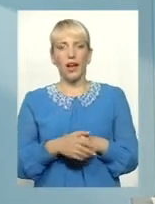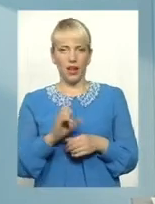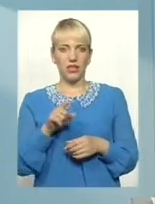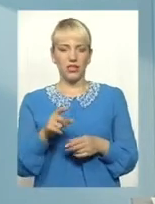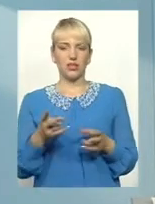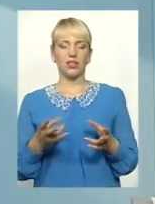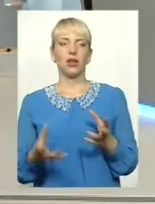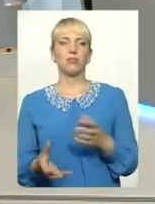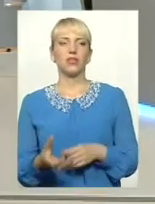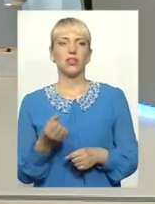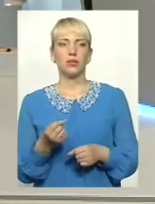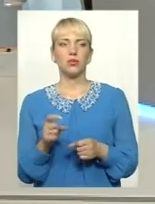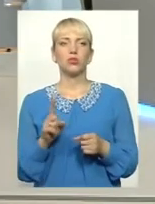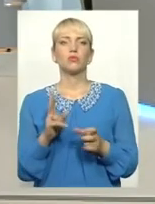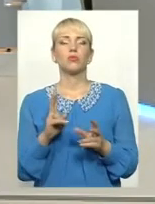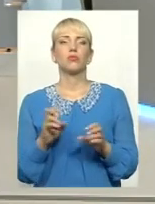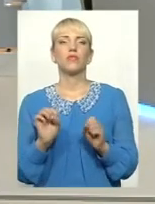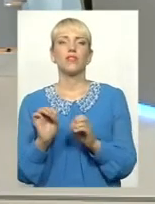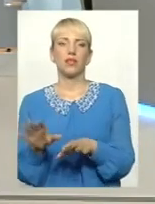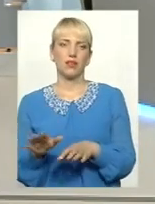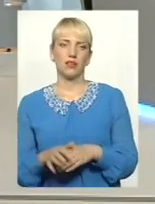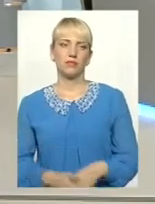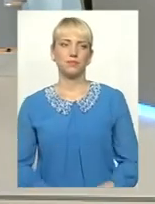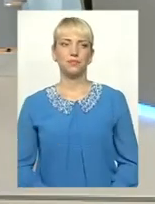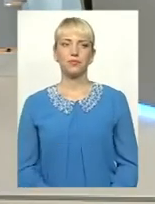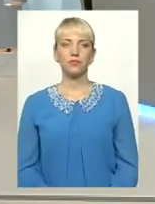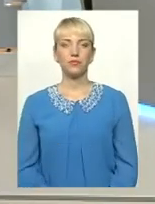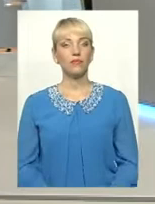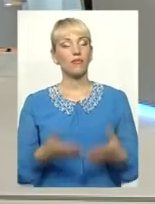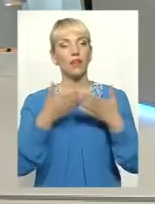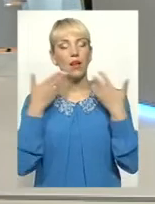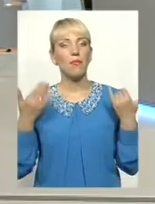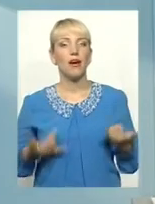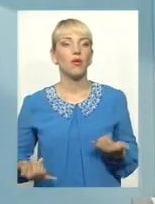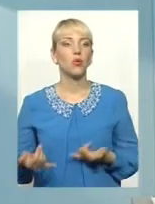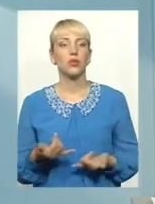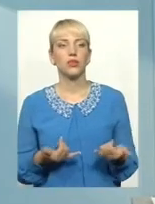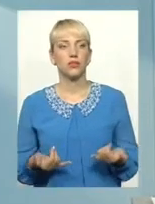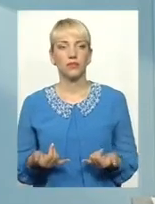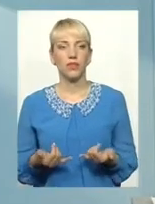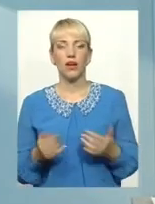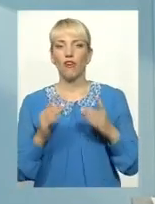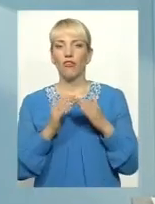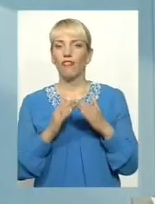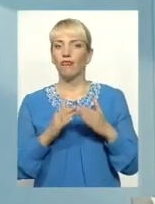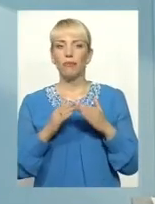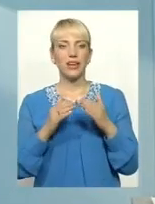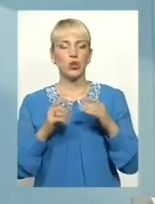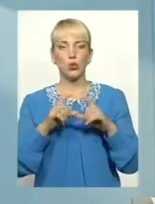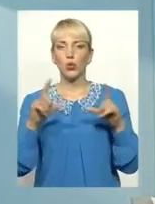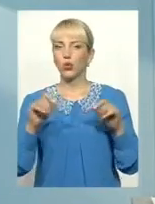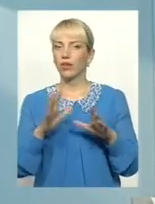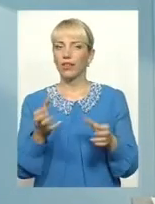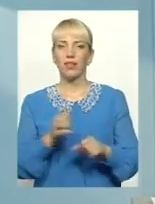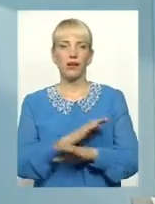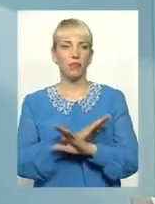щоб знайти комусь, можливо, її віддати. Нема куди. В притулок не беруть, як правило. Там